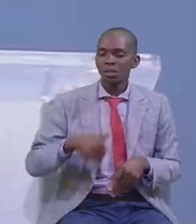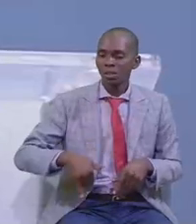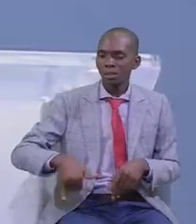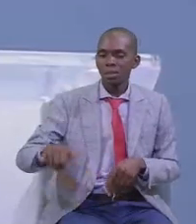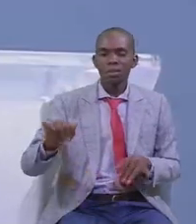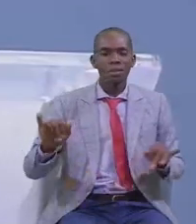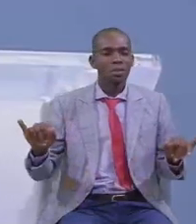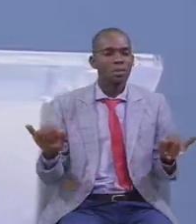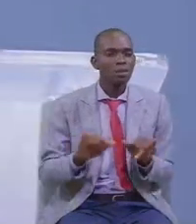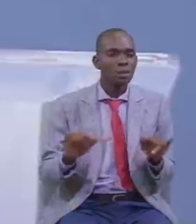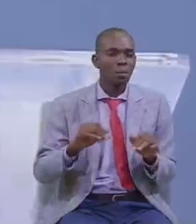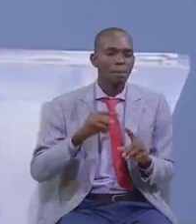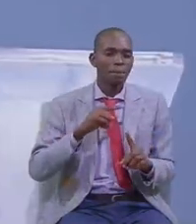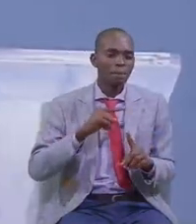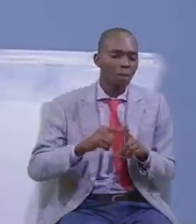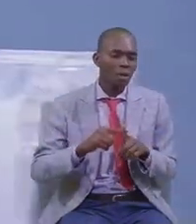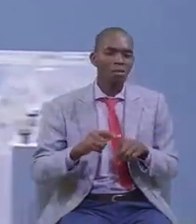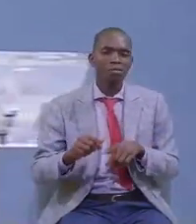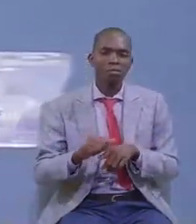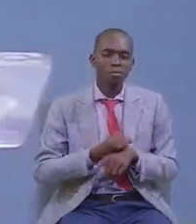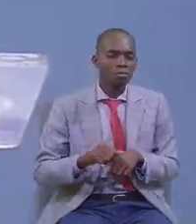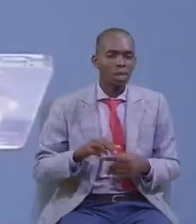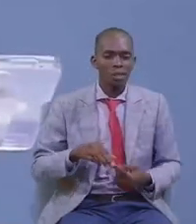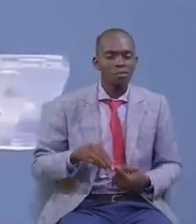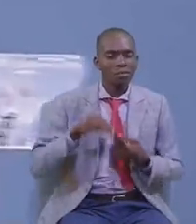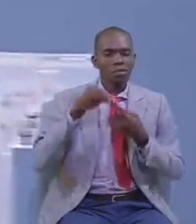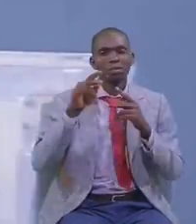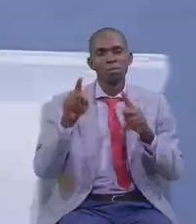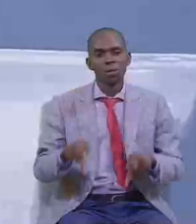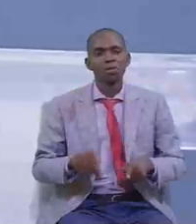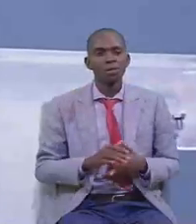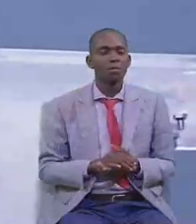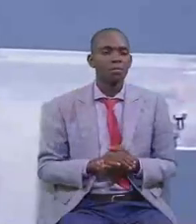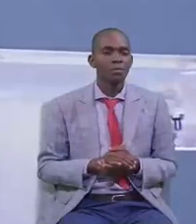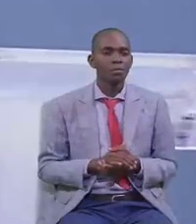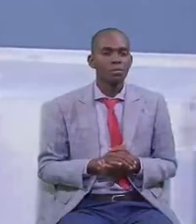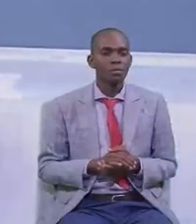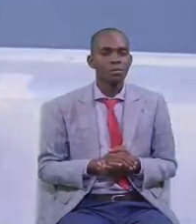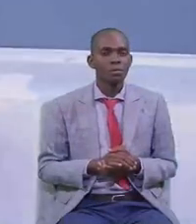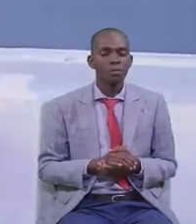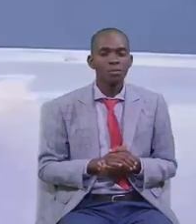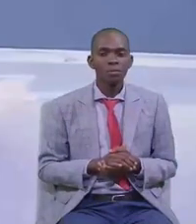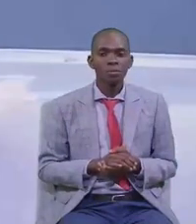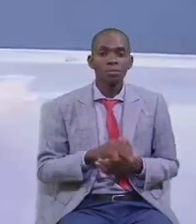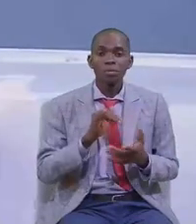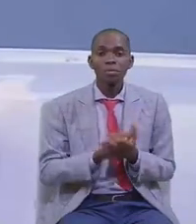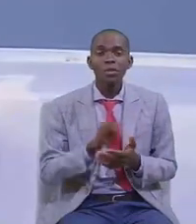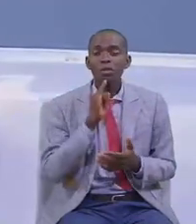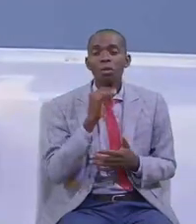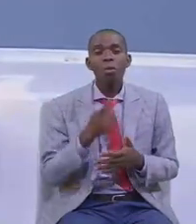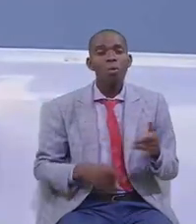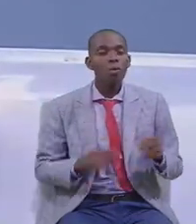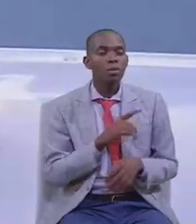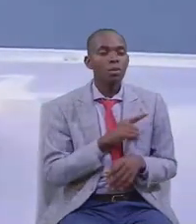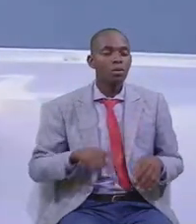il est toujours une personne égale à elle-même, particulière et spéciale. C'est ce que Dieu veut faire de chacun de